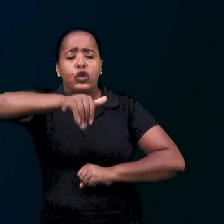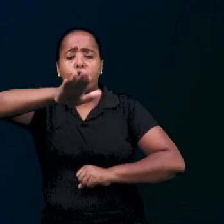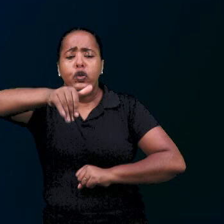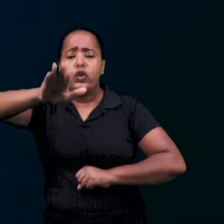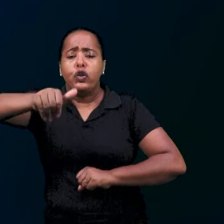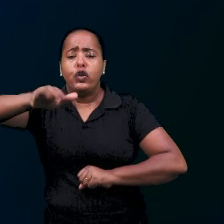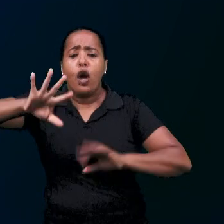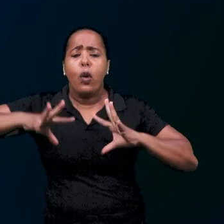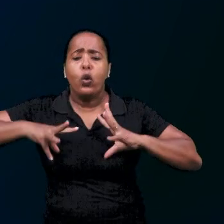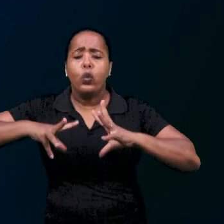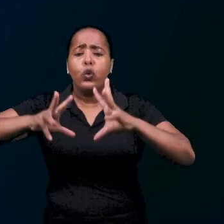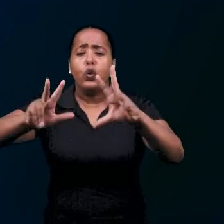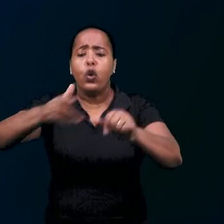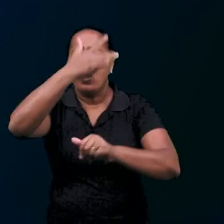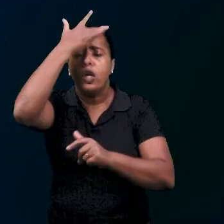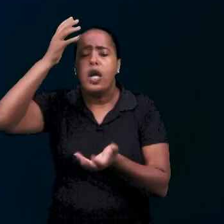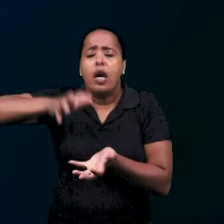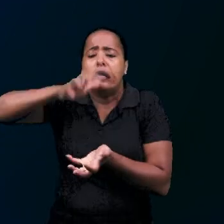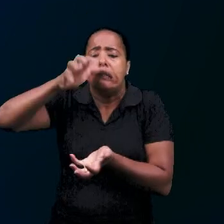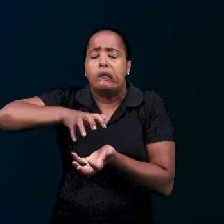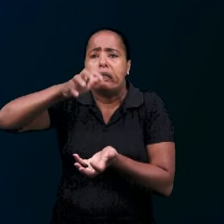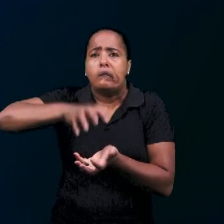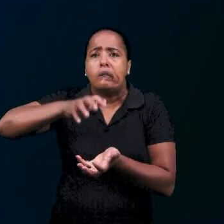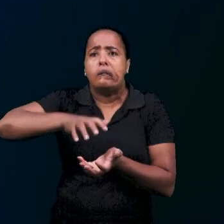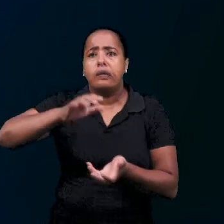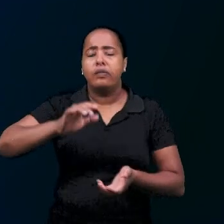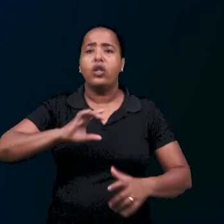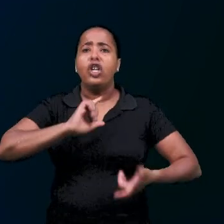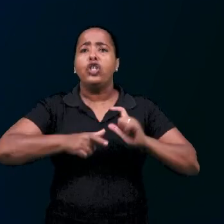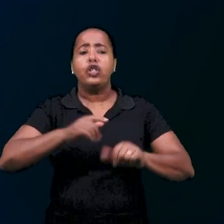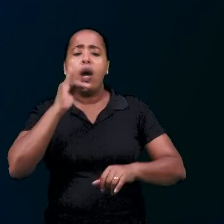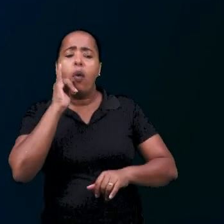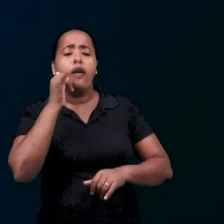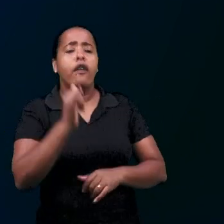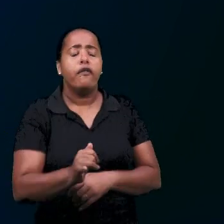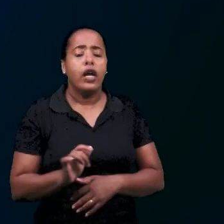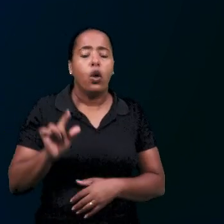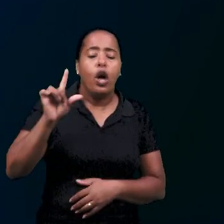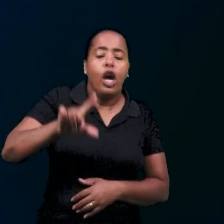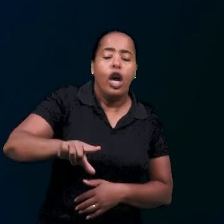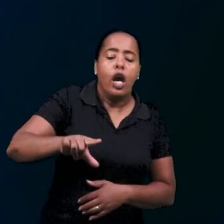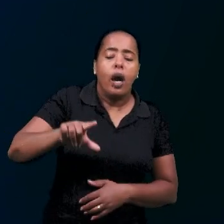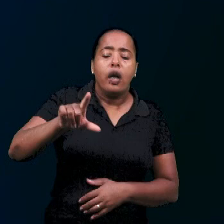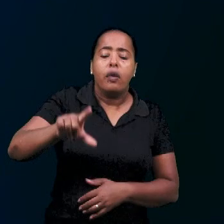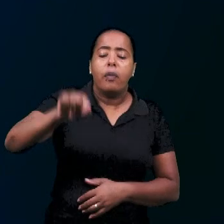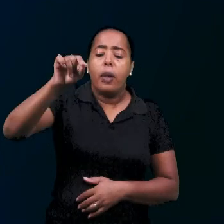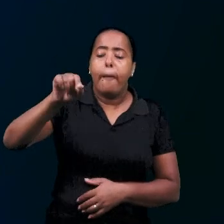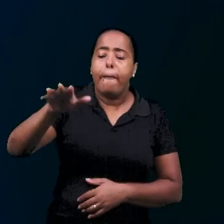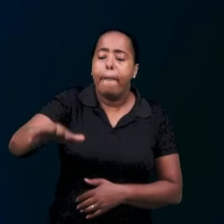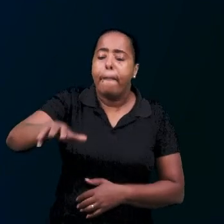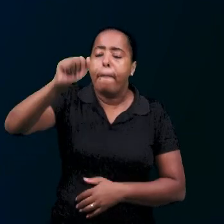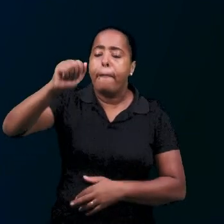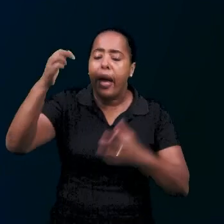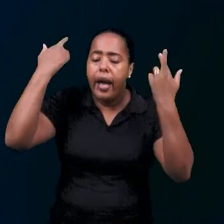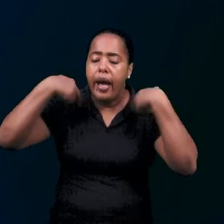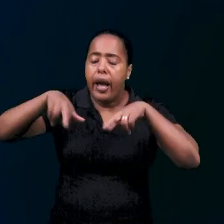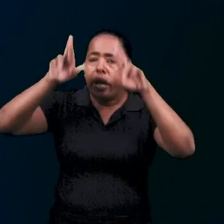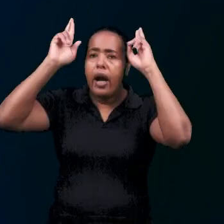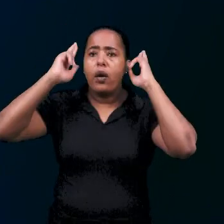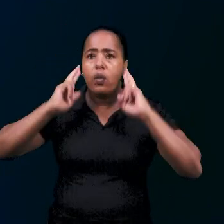Moïse a donc appelé tous les anciens d'Israël et leur a dit, choisissez et